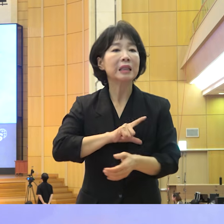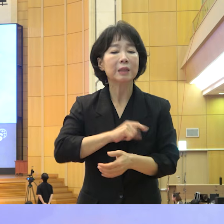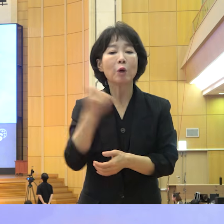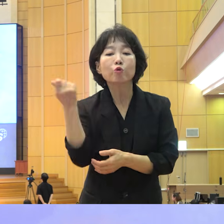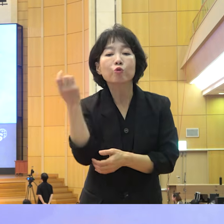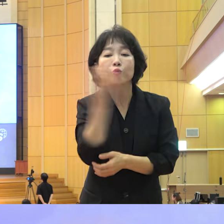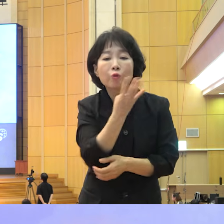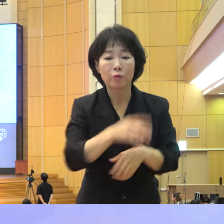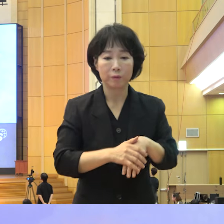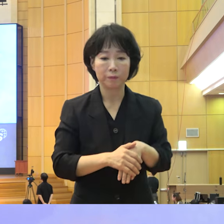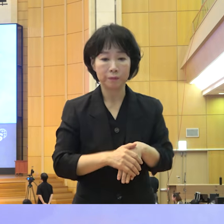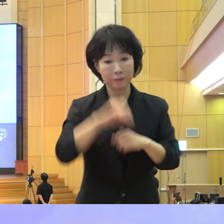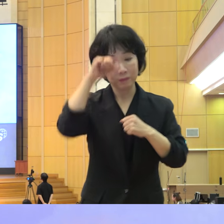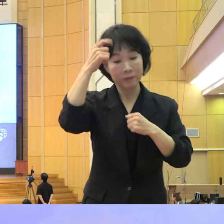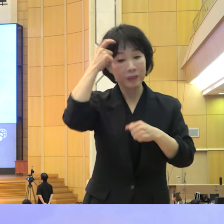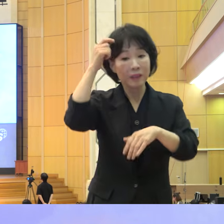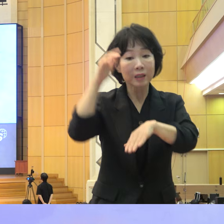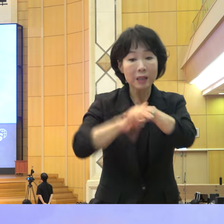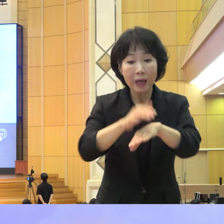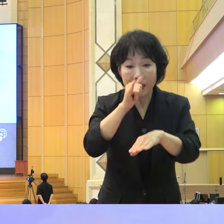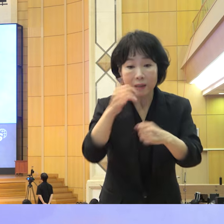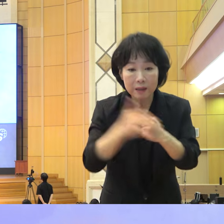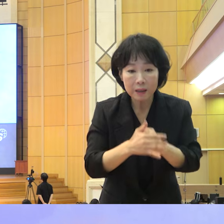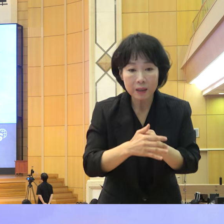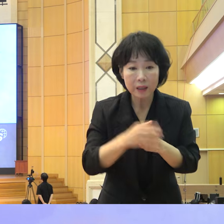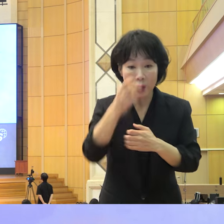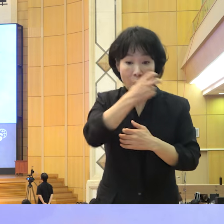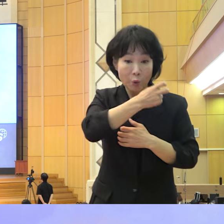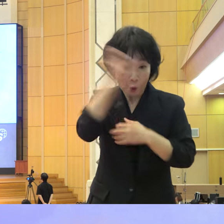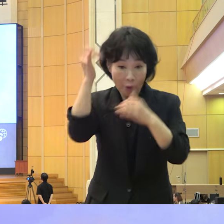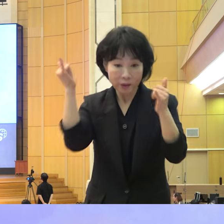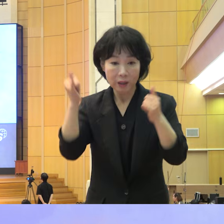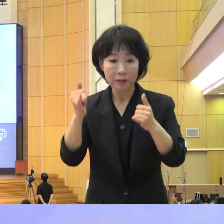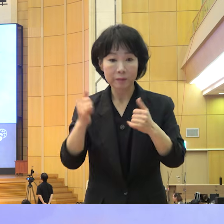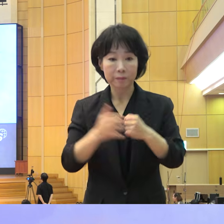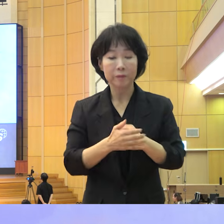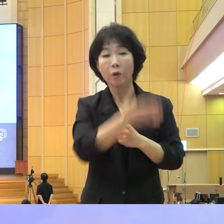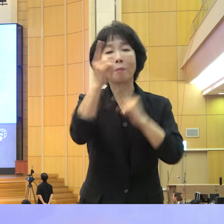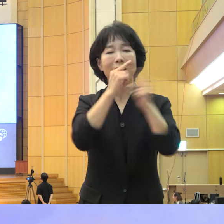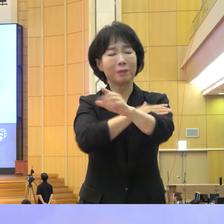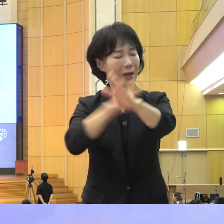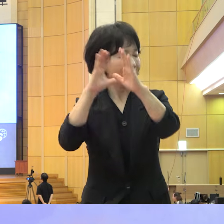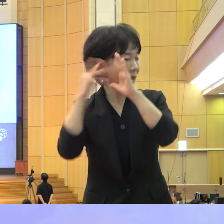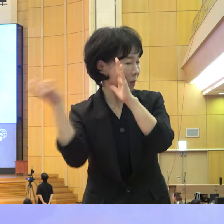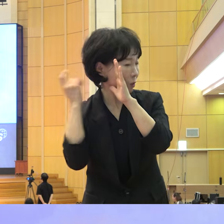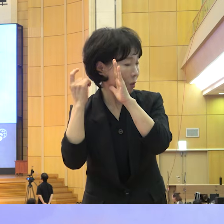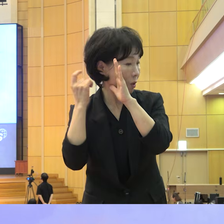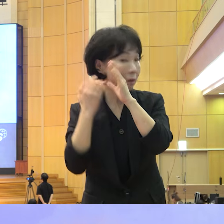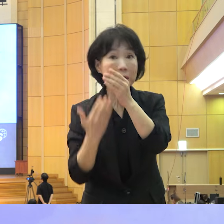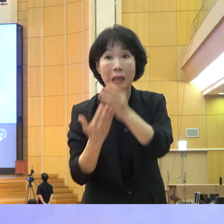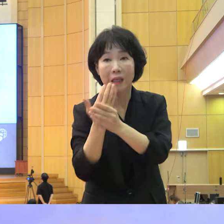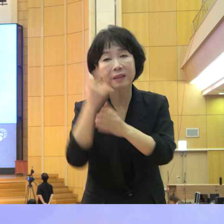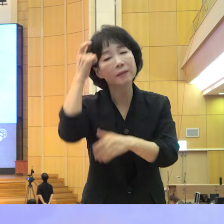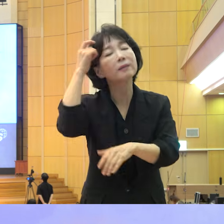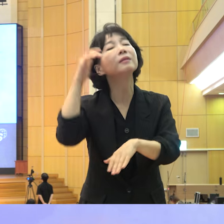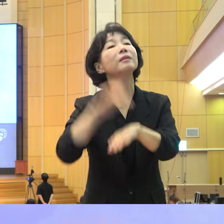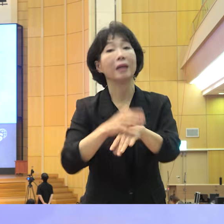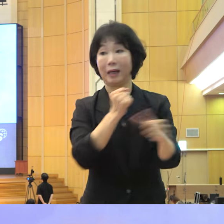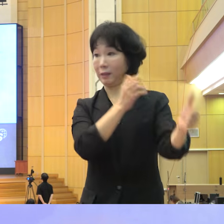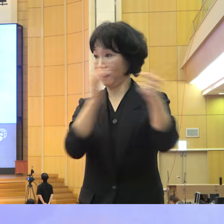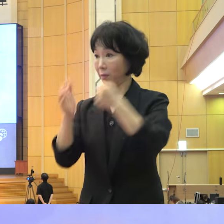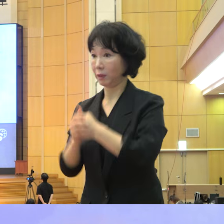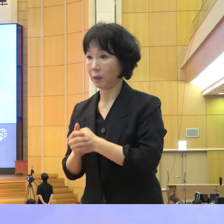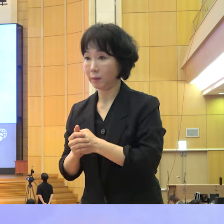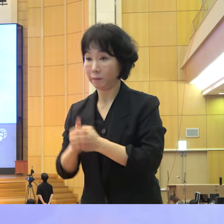지혜가 여기 있으니 바로 말씀을 듣고 생긴 지혜. 여러분 성경 말씀은 디모데후서 3장 15절에 보면